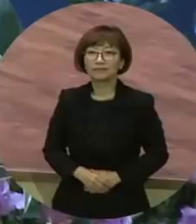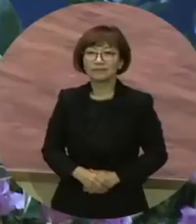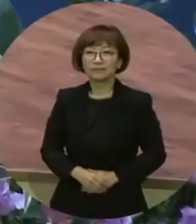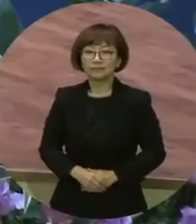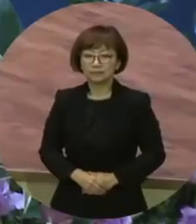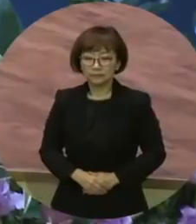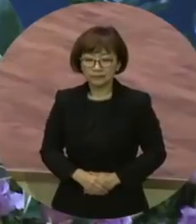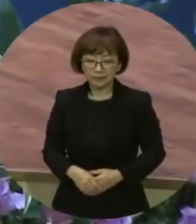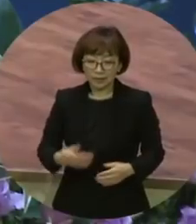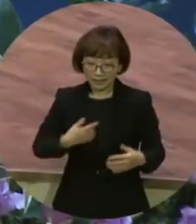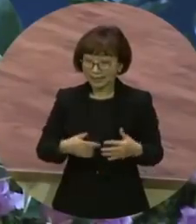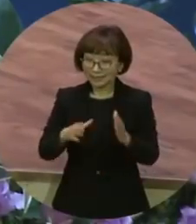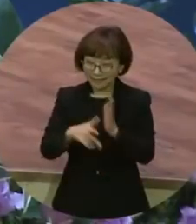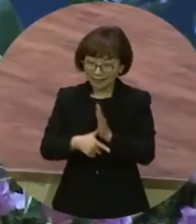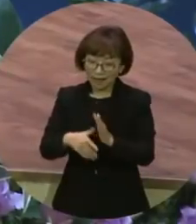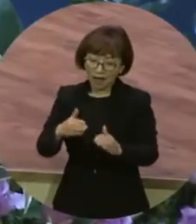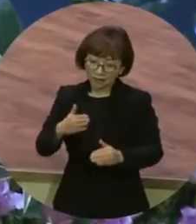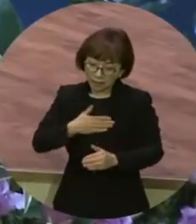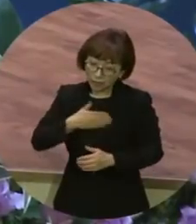사랑받는 자구나.